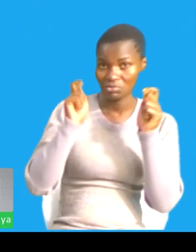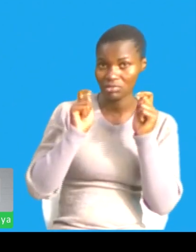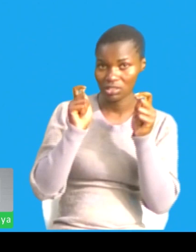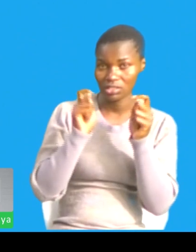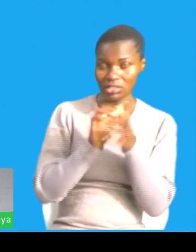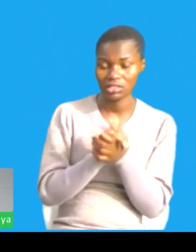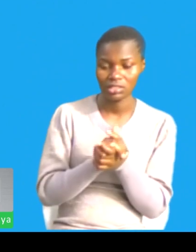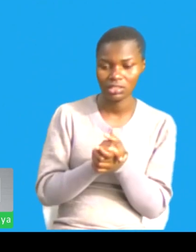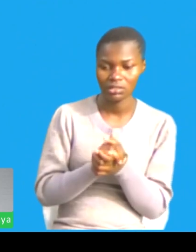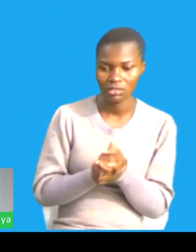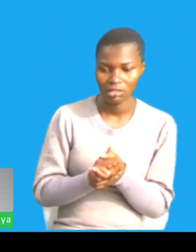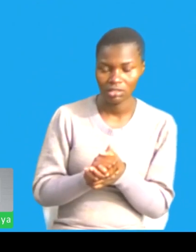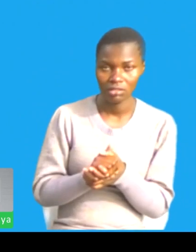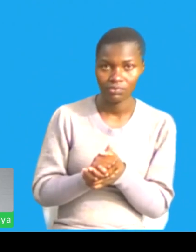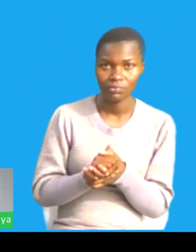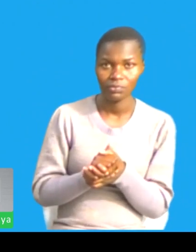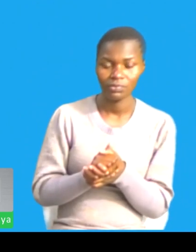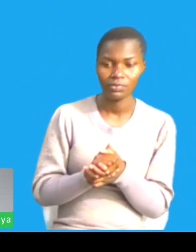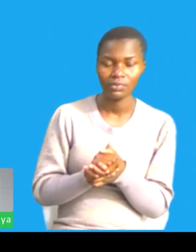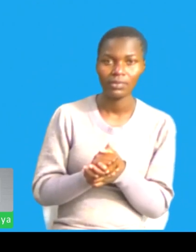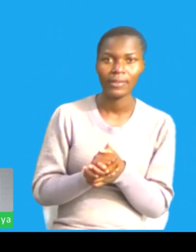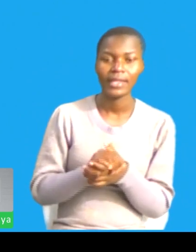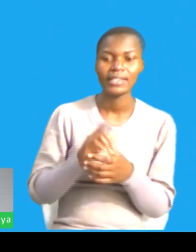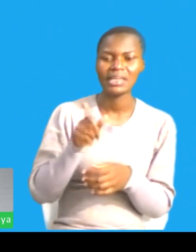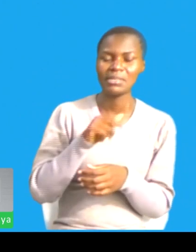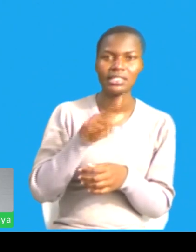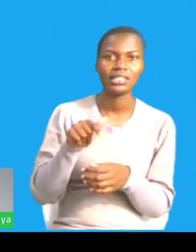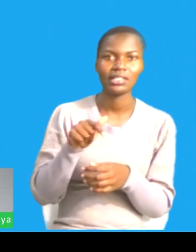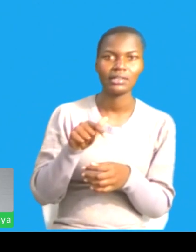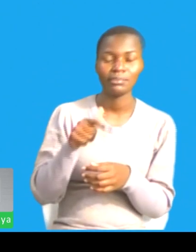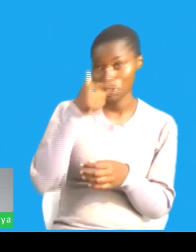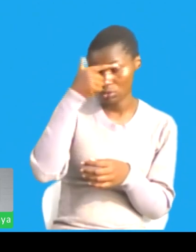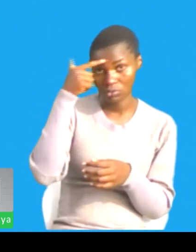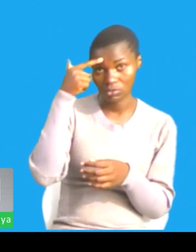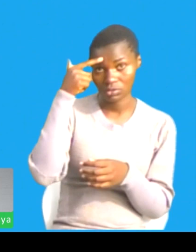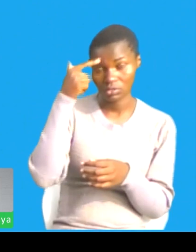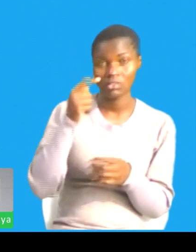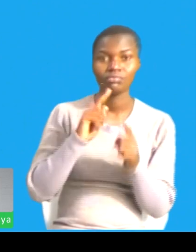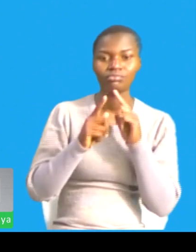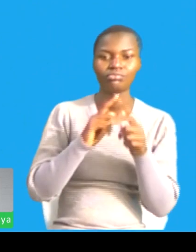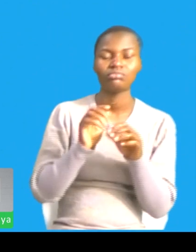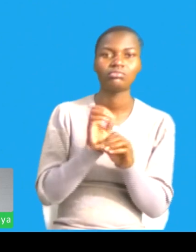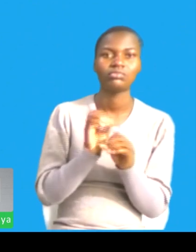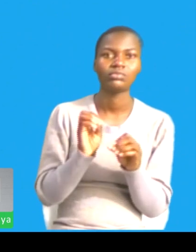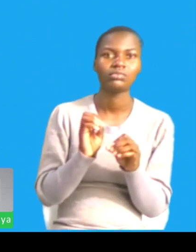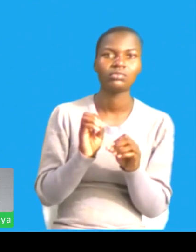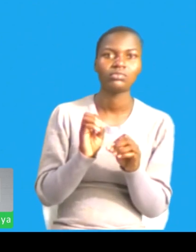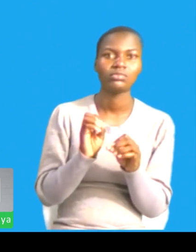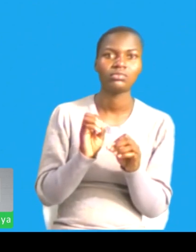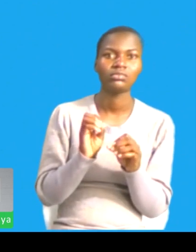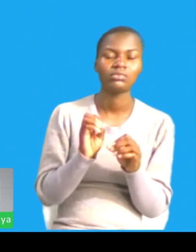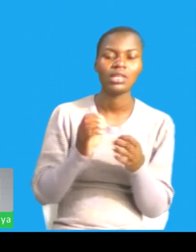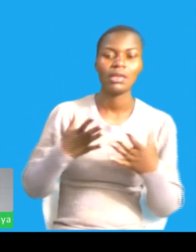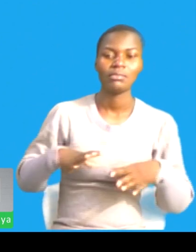you, inakuwa ni kwamba ni kama makosa kwa sababu hatujafikia mahali ya hatuwezi ongea. These people know each